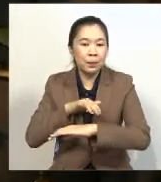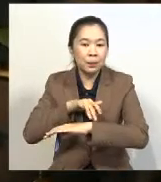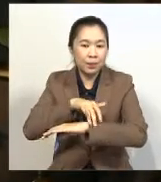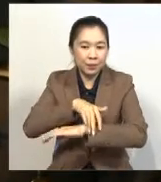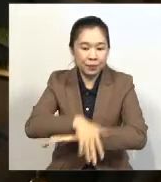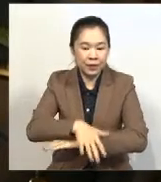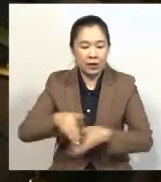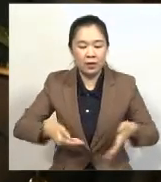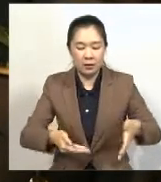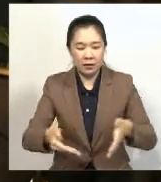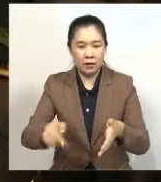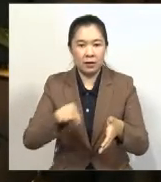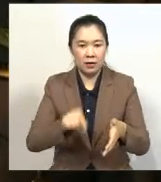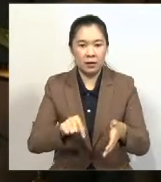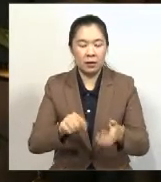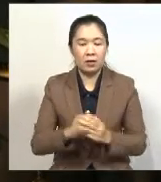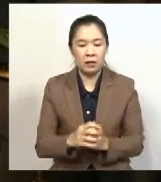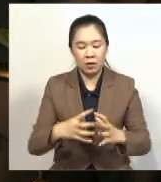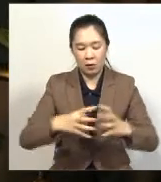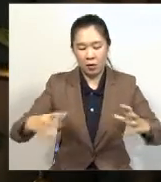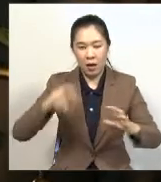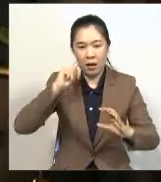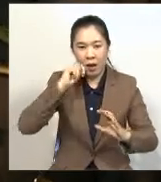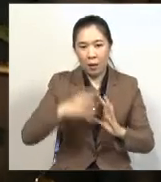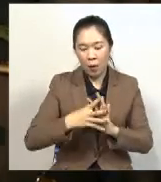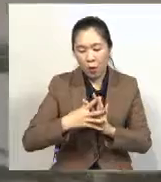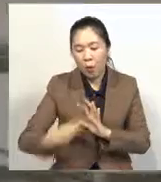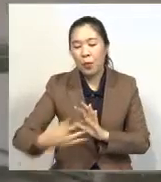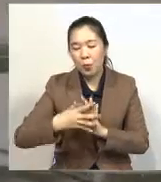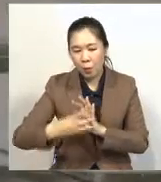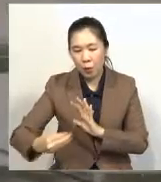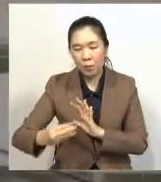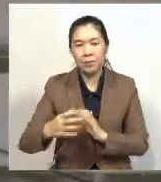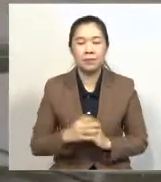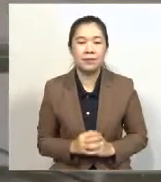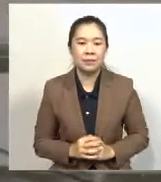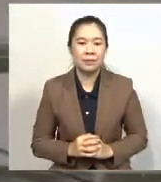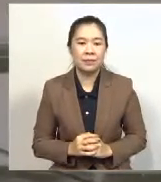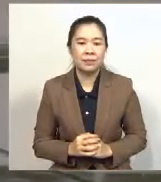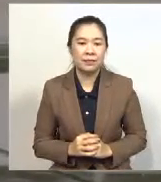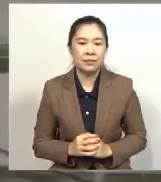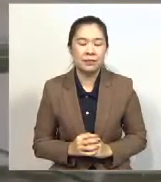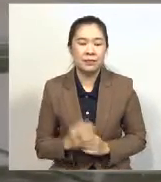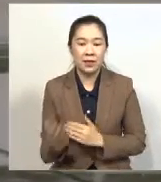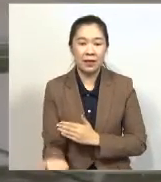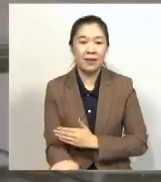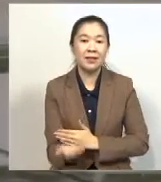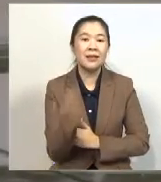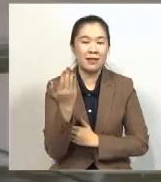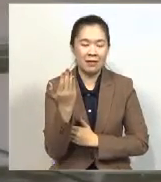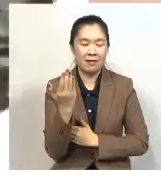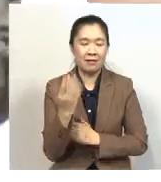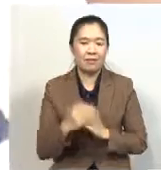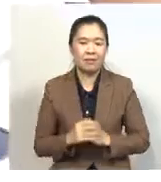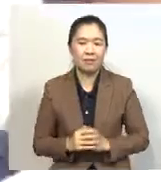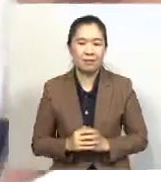พื้นที่จังหวัดกับผมจะสูบน้ำออกสูบน้ำออกจะเยอะกว่า ขณะที่เมื่อช่วงเช้าที่ผ่านมานะค